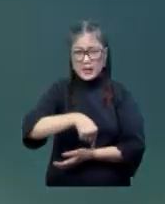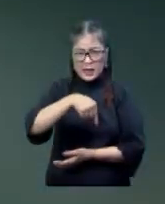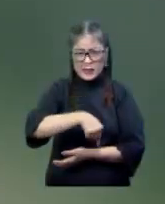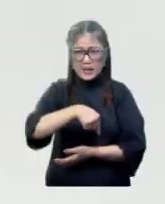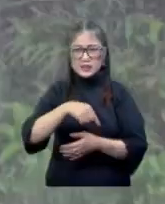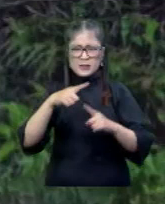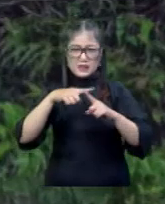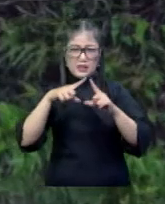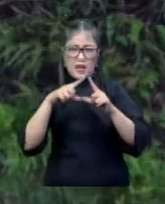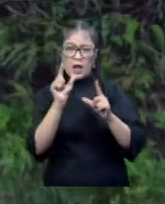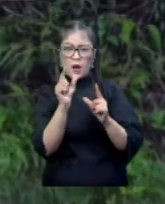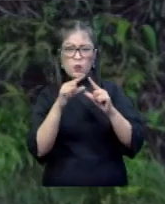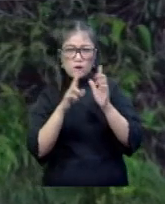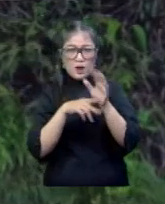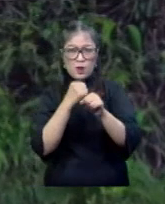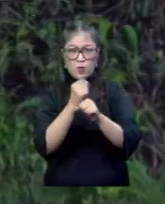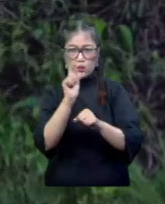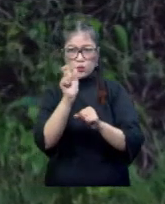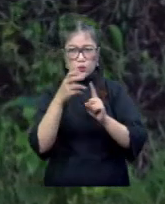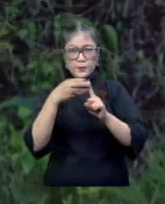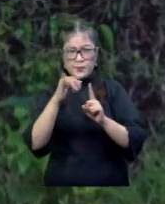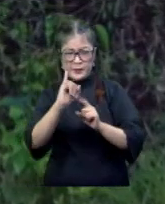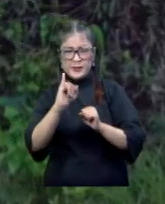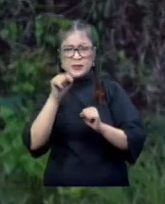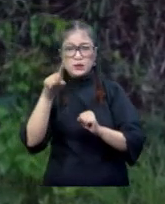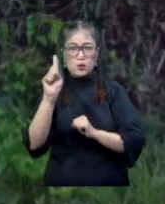kemudian muncul kobaran api disertai kepulan asap pekat.